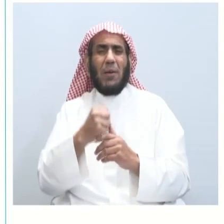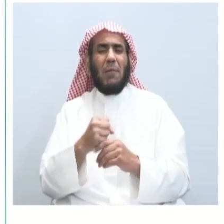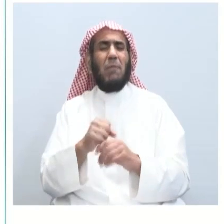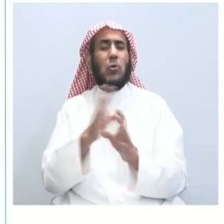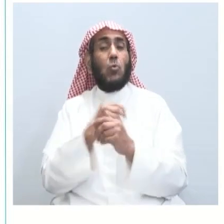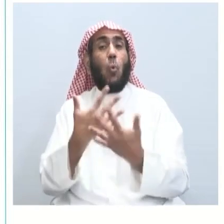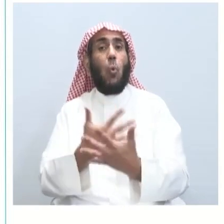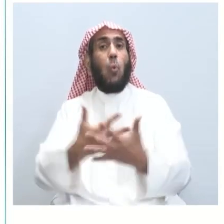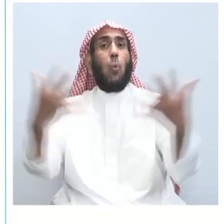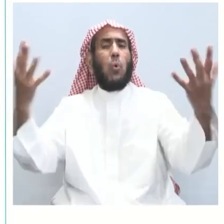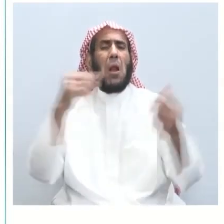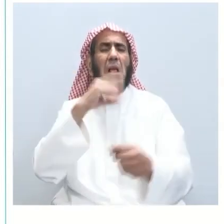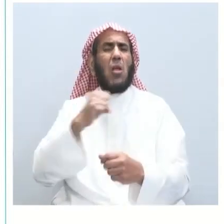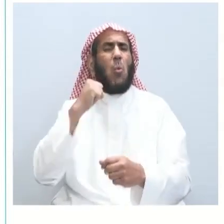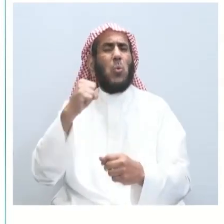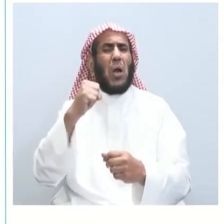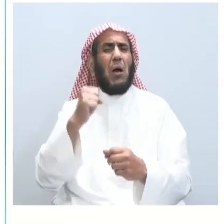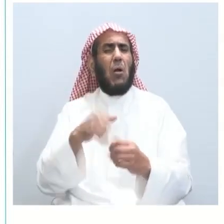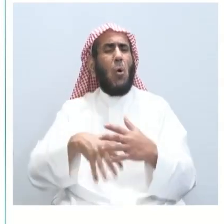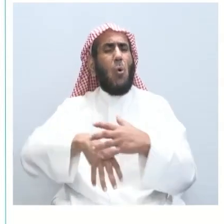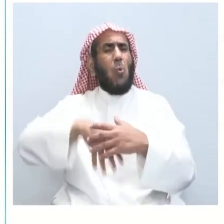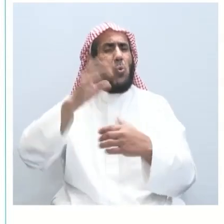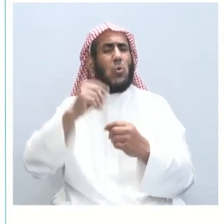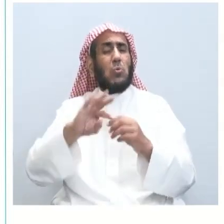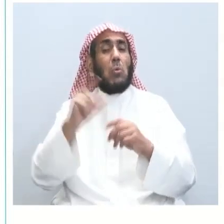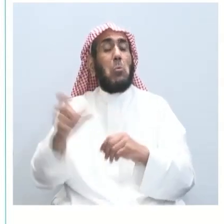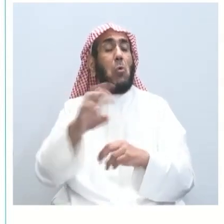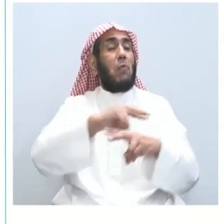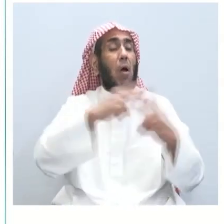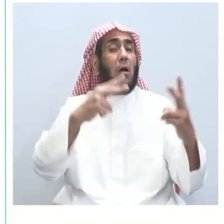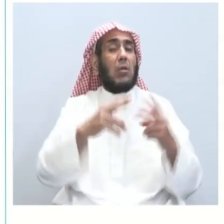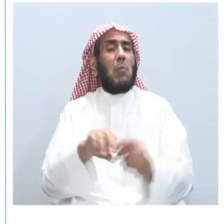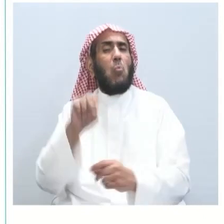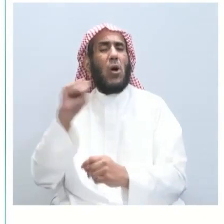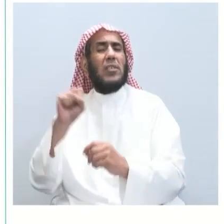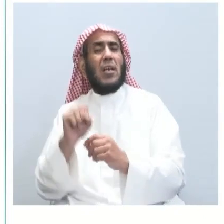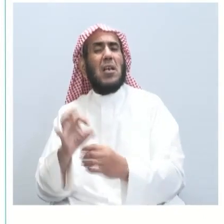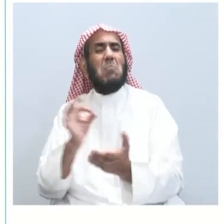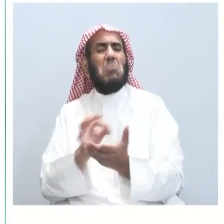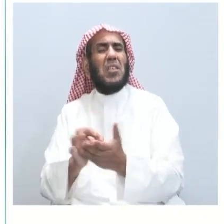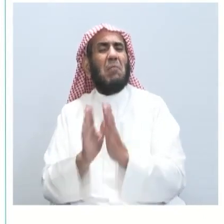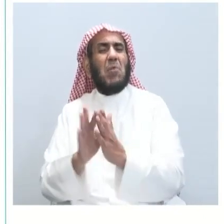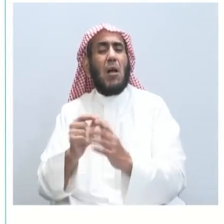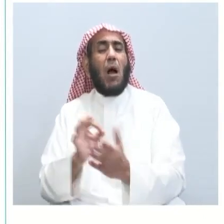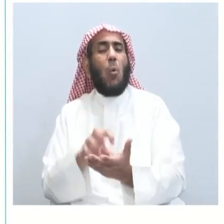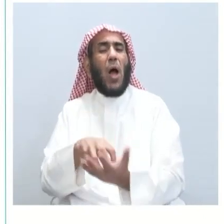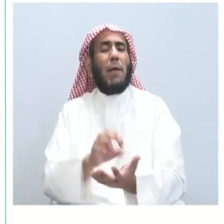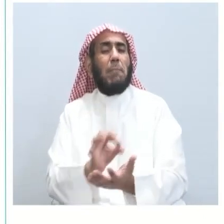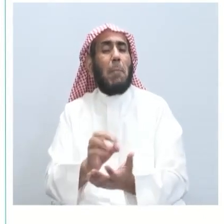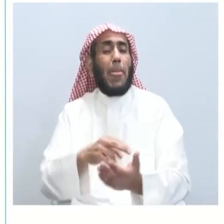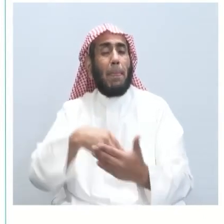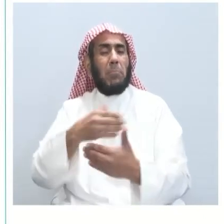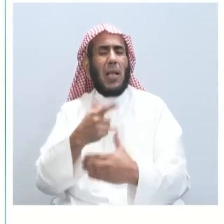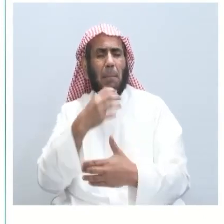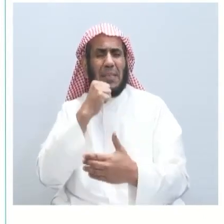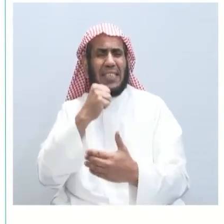التسويق الجماهيري لان ليس لديها القدره على انتاج المنتجات جميع الفئات هي مثلا مخصصه لمنطقه معينه او حي معين وبالتالي